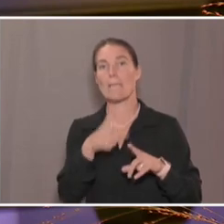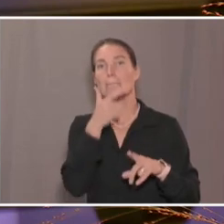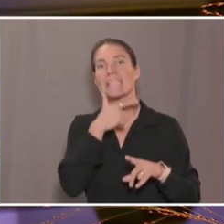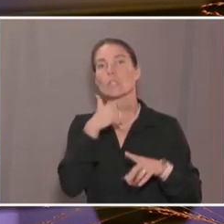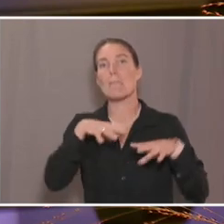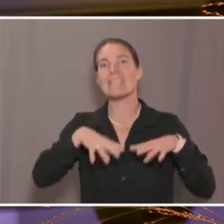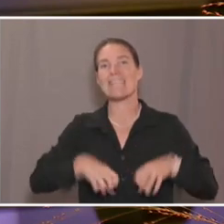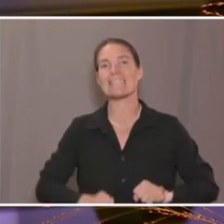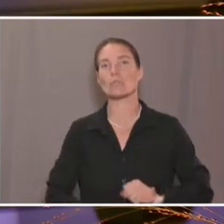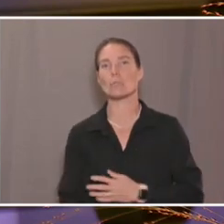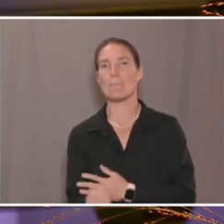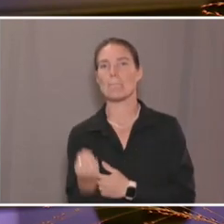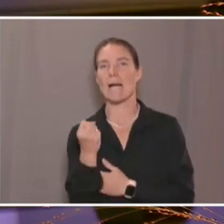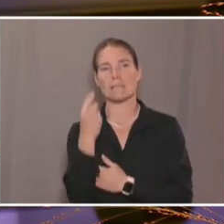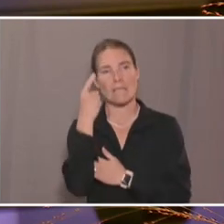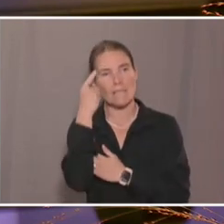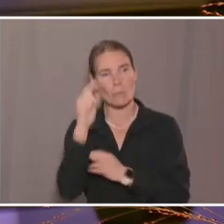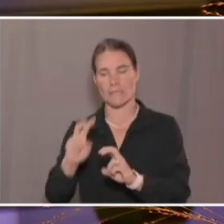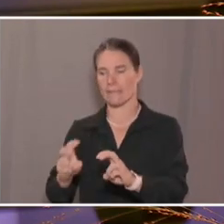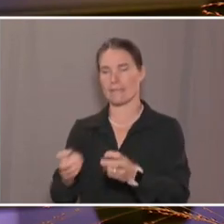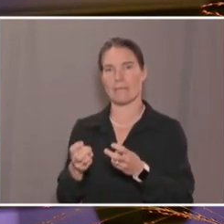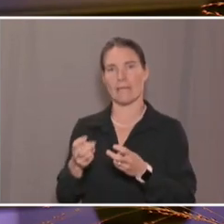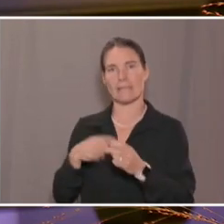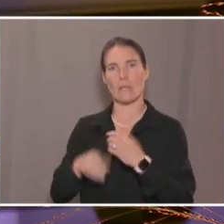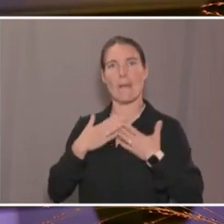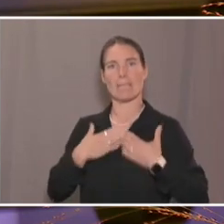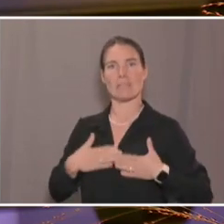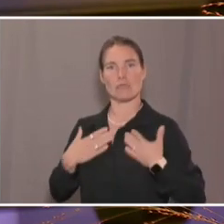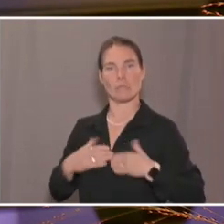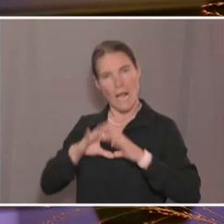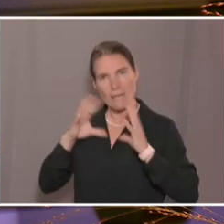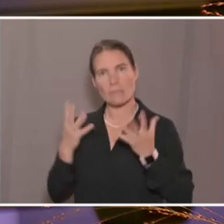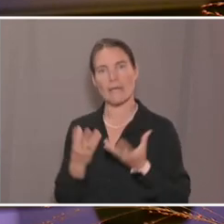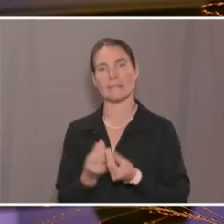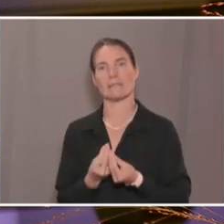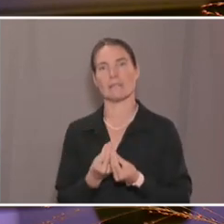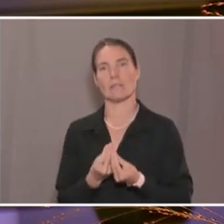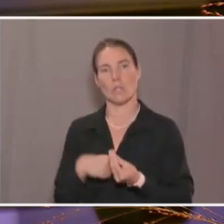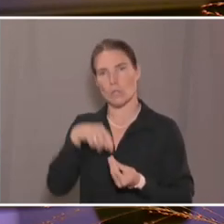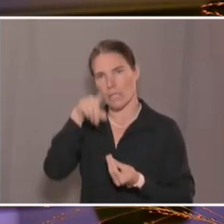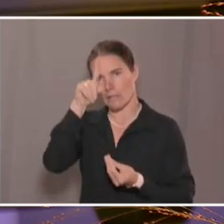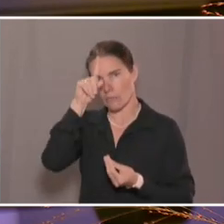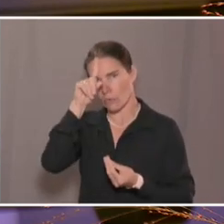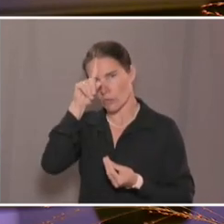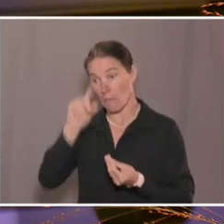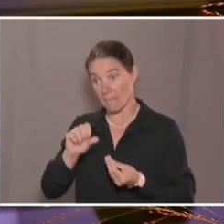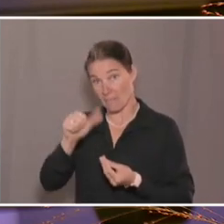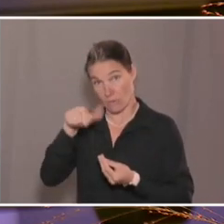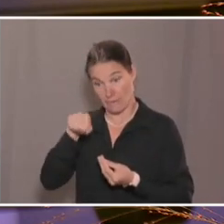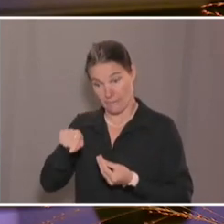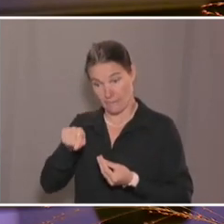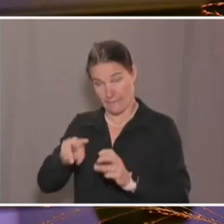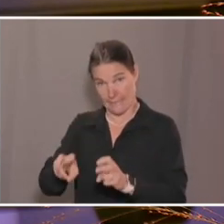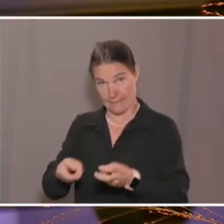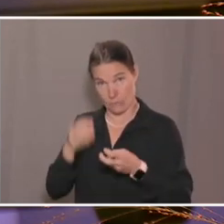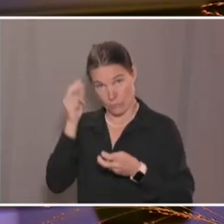Besatzungsmacht glaubte an die Erziehbarkeit des Menschengeschlechts im Allgemeinen und der Deutschen im Besonderen. Wer